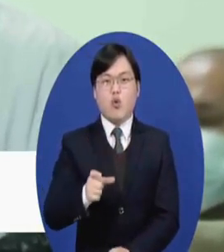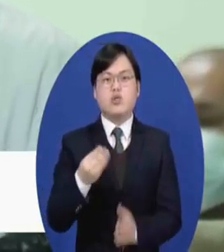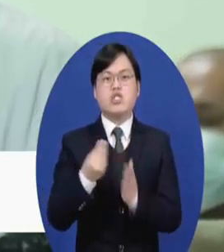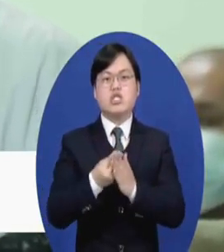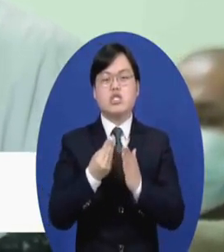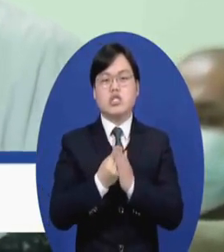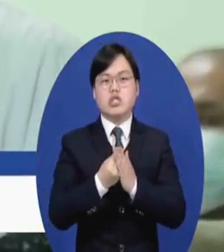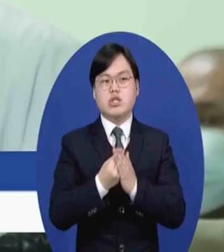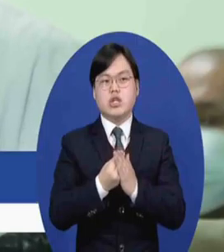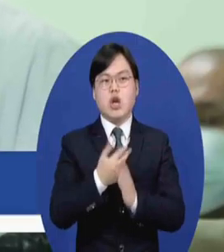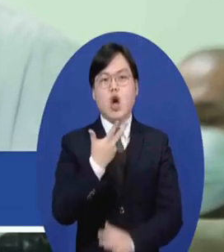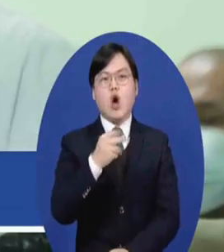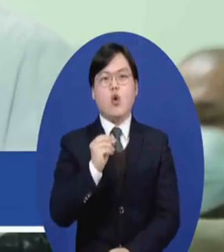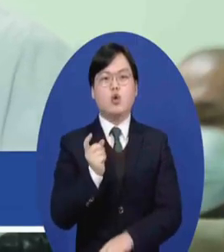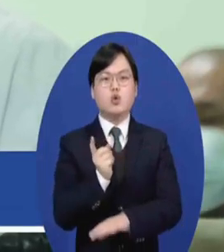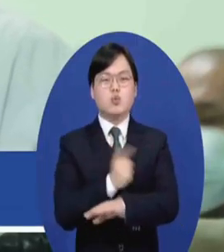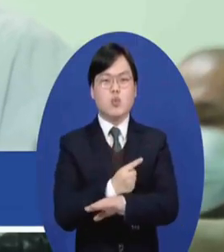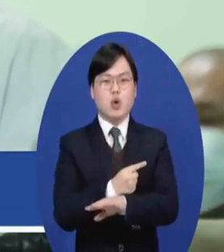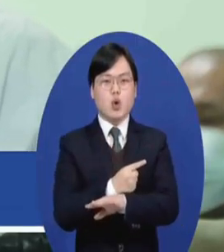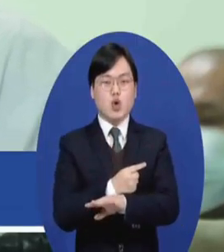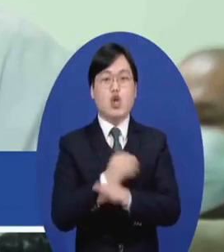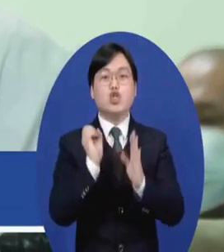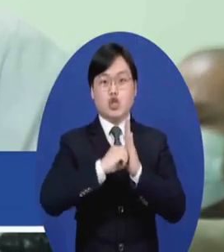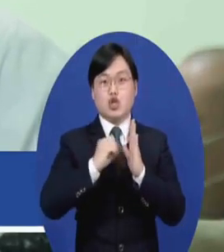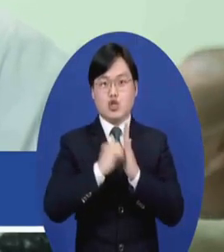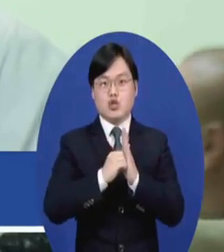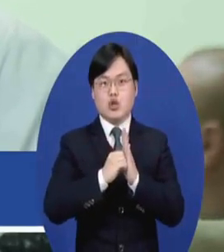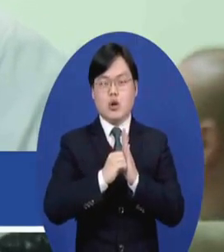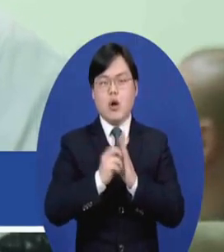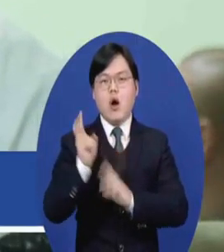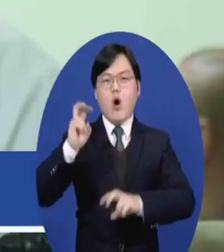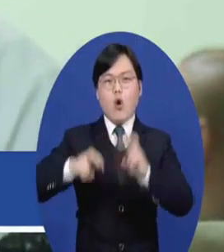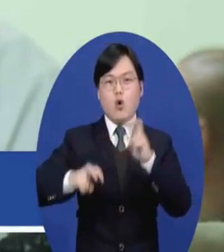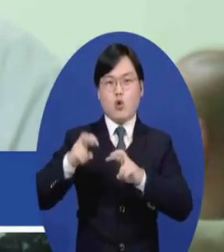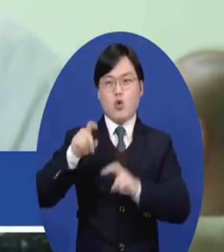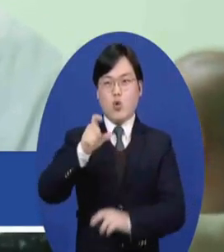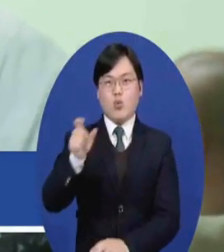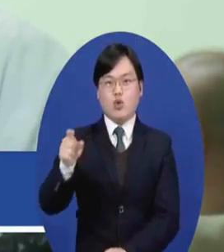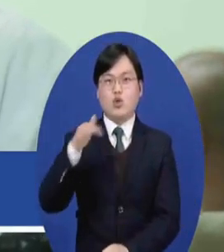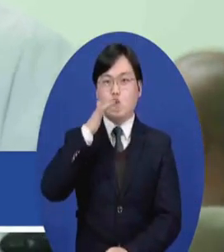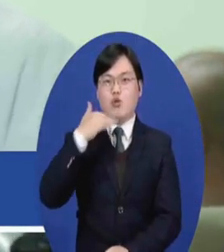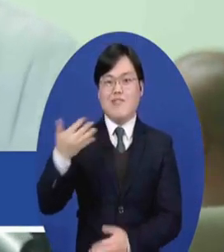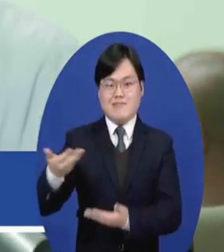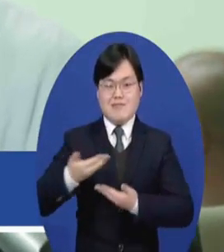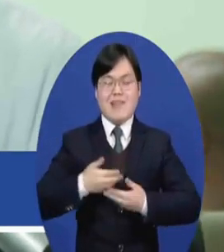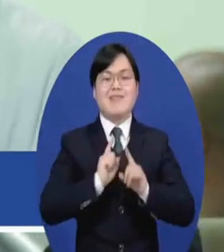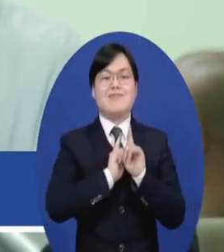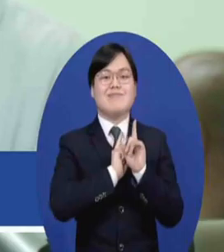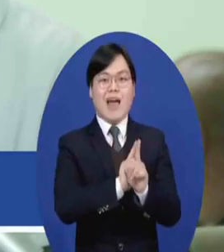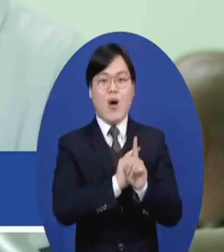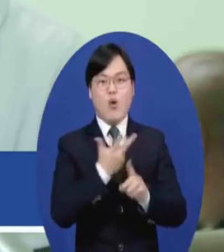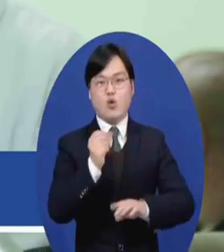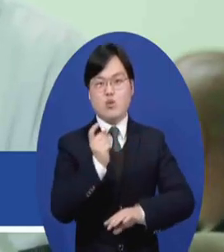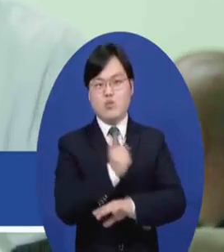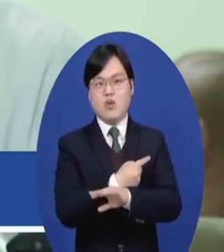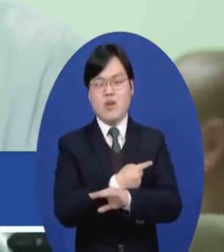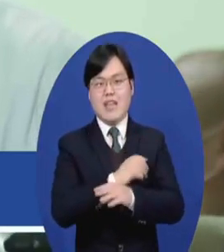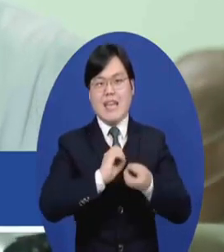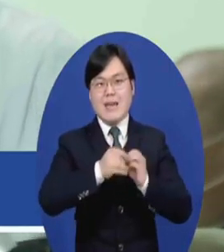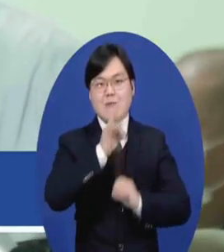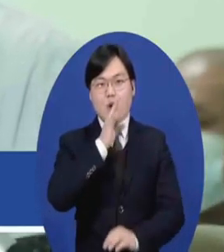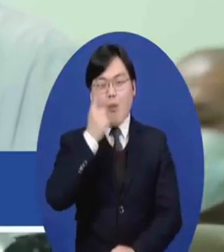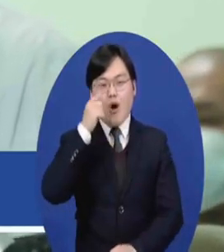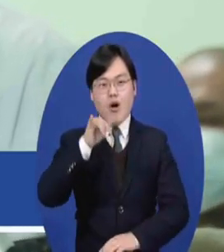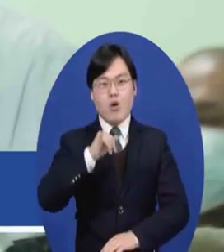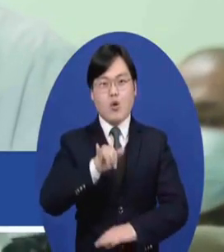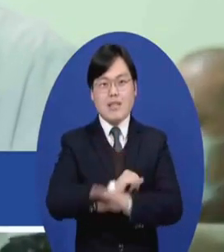нэг үндсэндээ бол нэг 30 минут зарна гэсэн. Энэ бол үйлдвэрлэгчийн өөрийнх нь зөвлөмж юм. Энэ зөвлөмжийн дагуу бид одоо бас энэ вакциныг